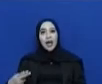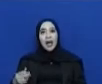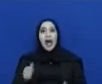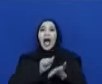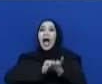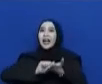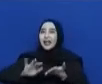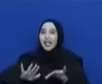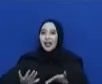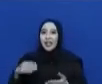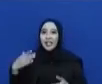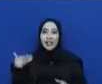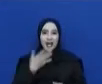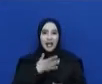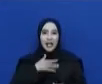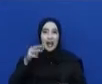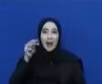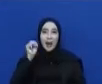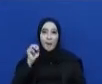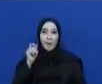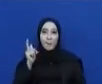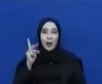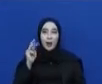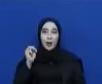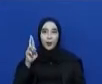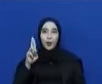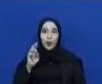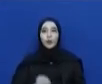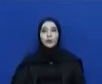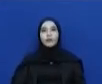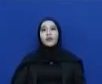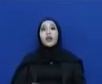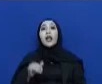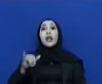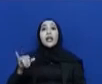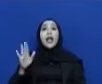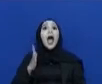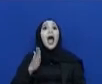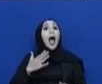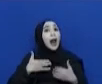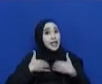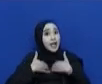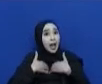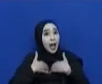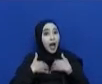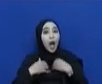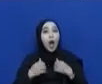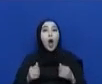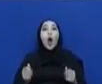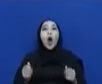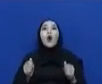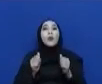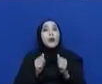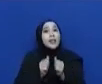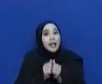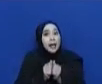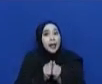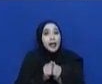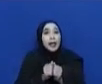yang kedua adalah persoalan internasional yang ada hubungannya dengan agama juga